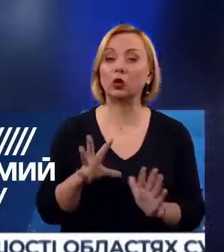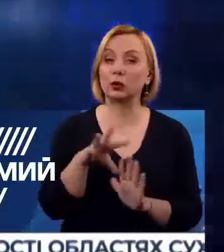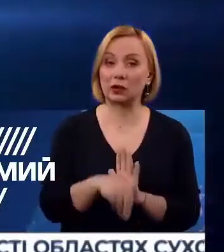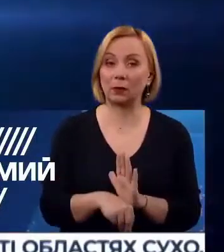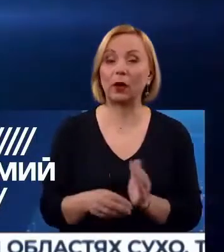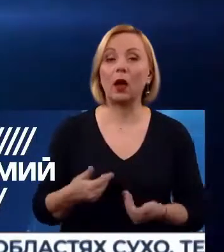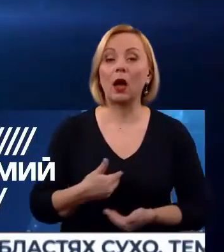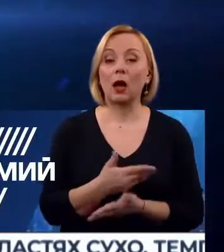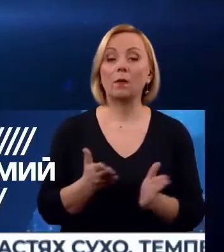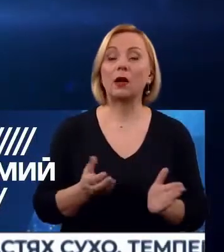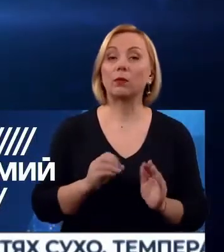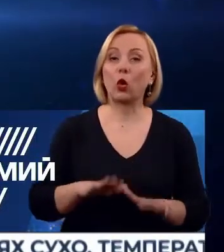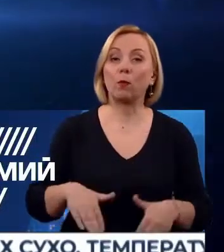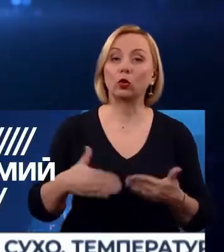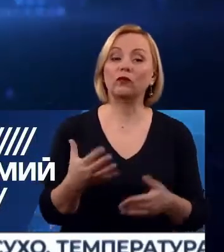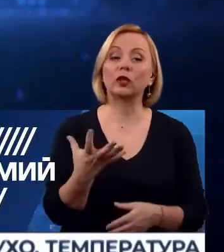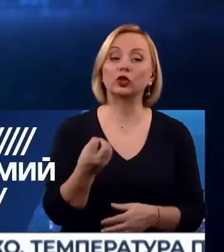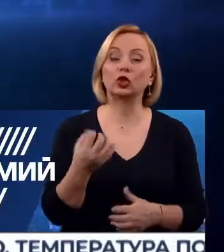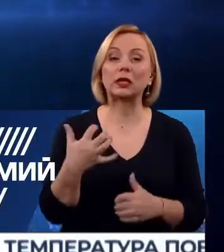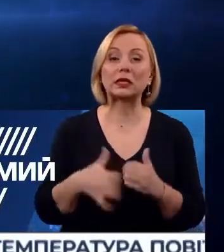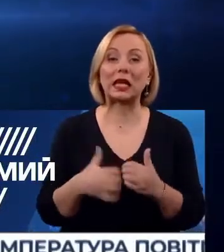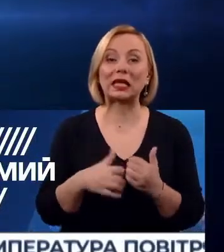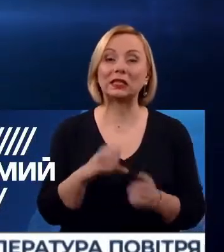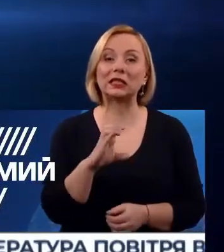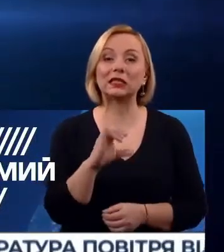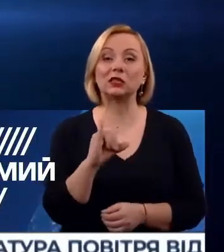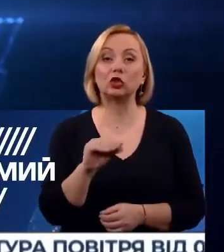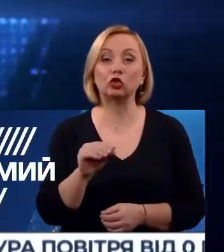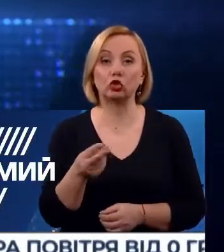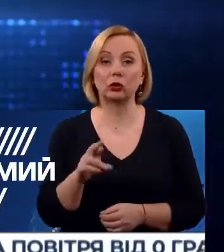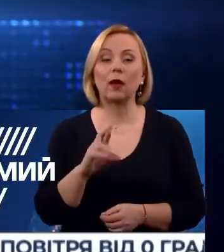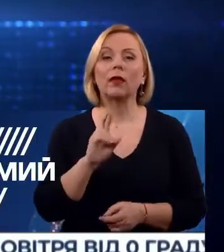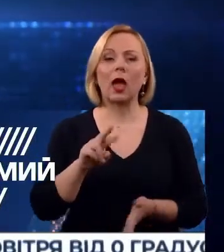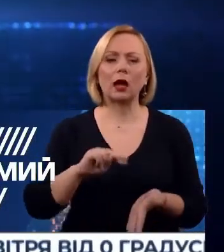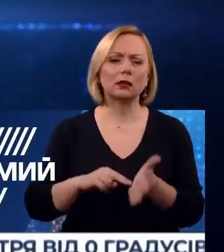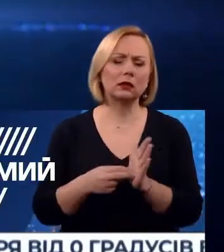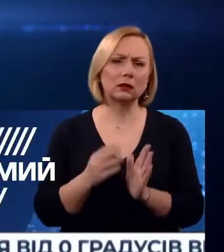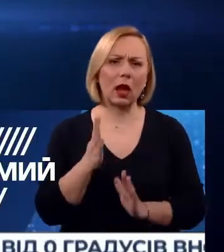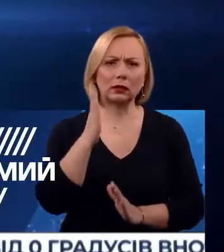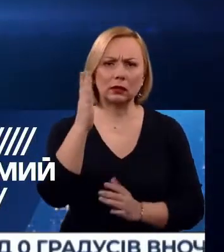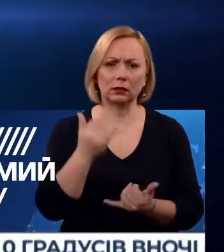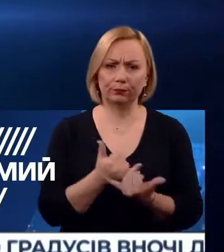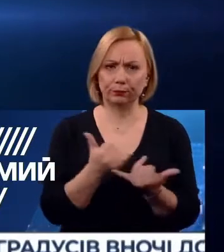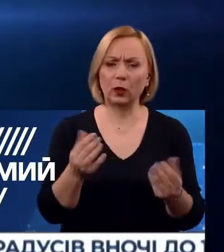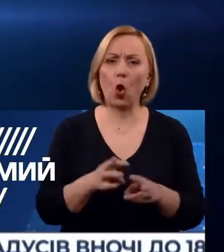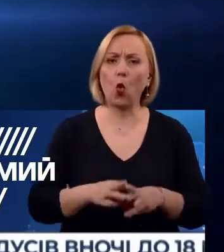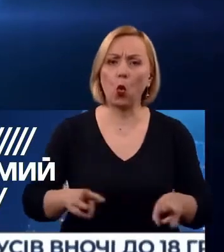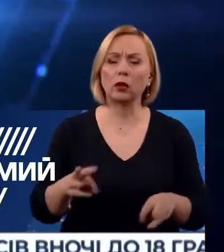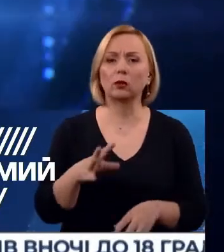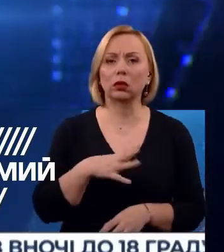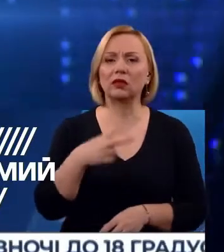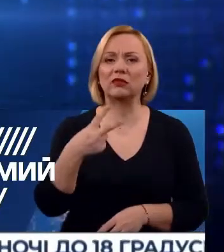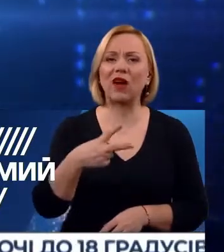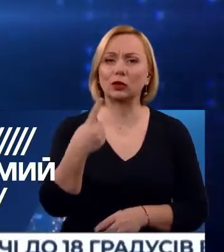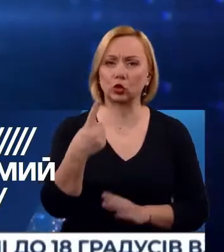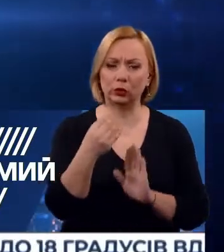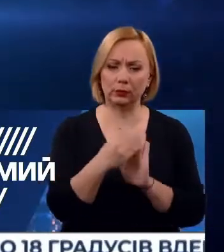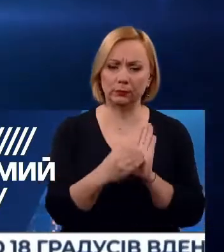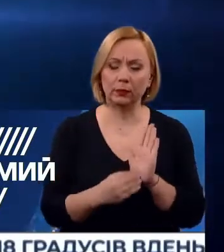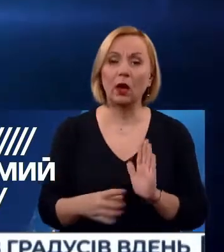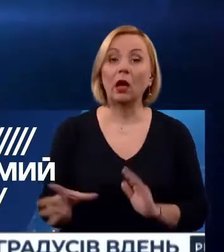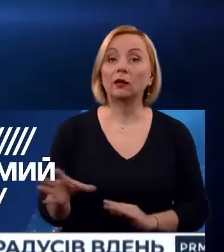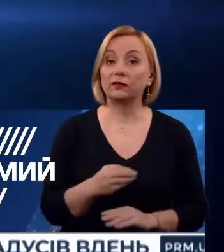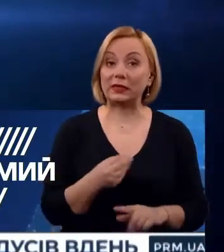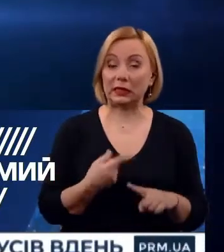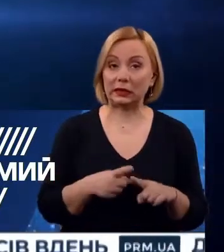ще всередині січня в якості стратегічного конструктора для уряду, де було 21 елемент. І всі ці алгоритми,